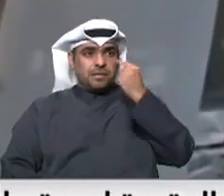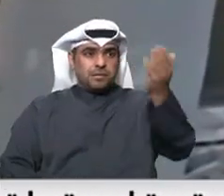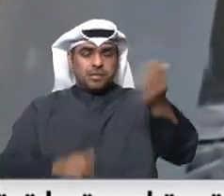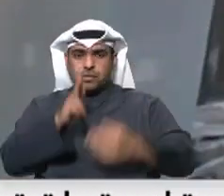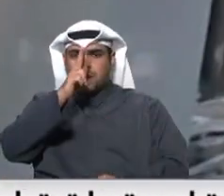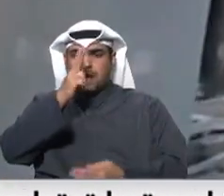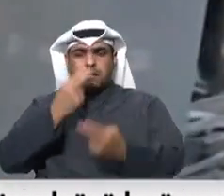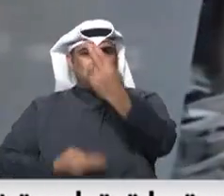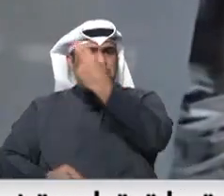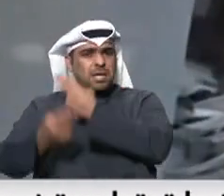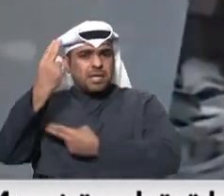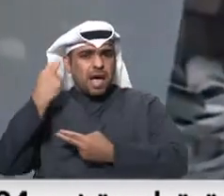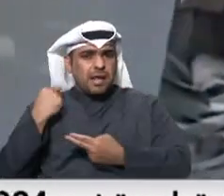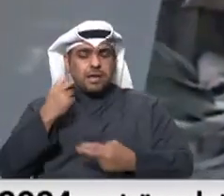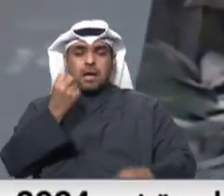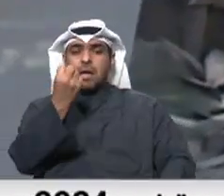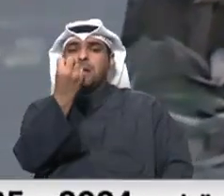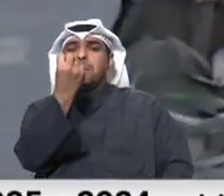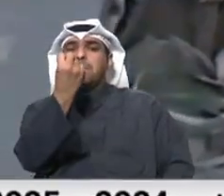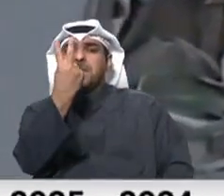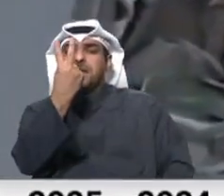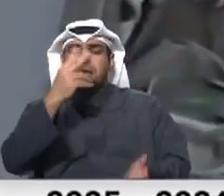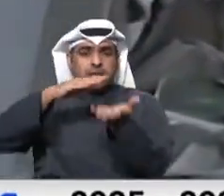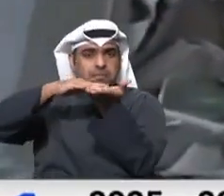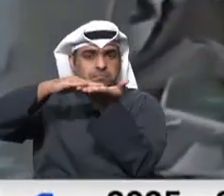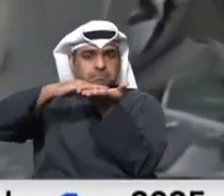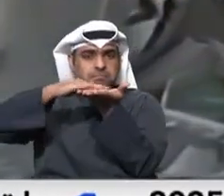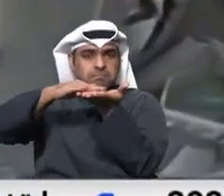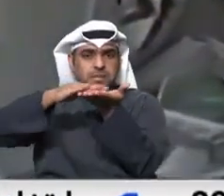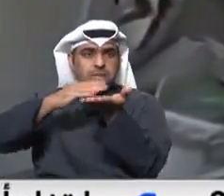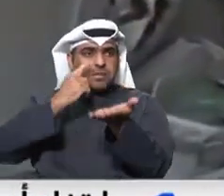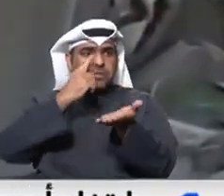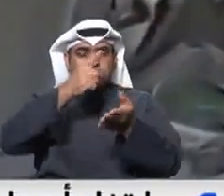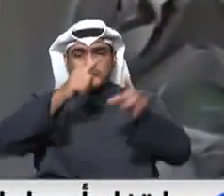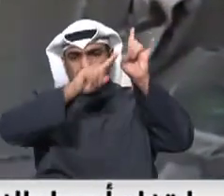أكثر من 200 موقع أثري في محاولة منه لطمس التاريخ الفلسطيني.